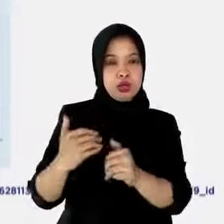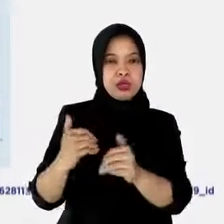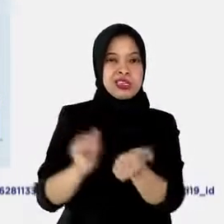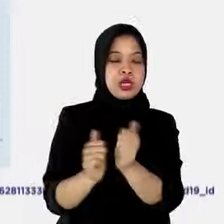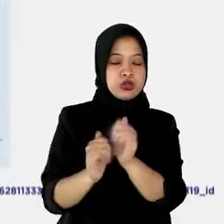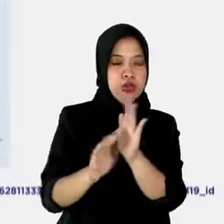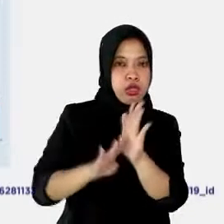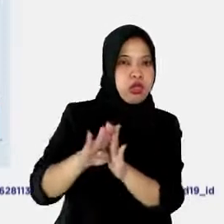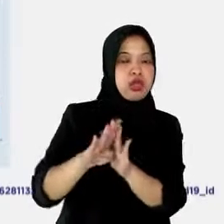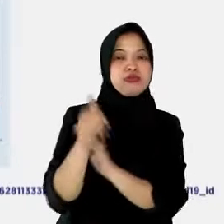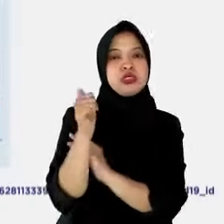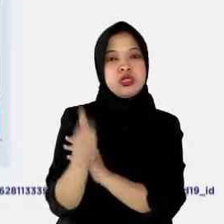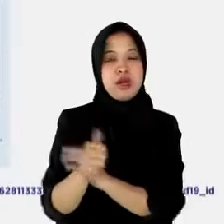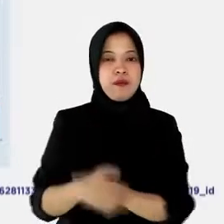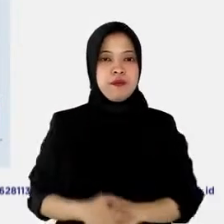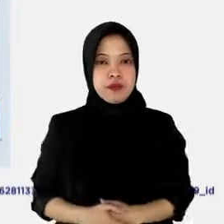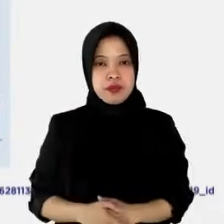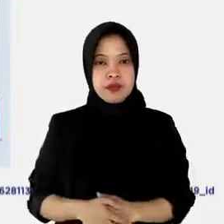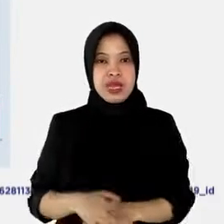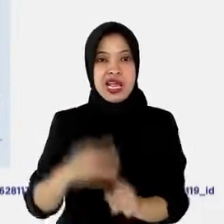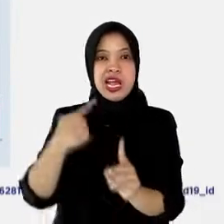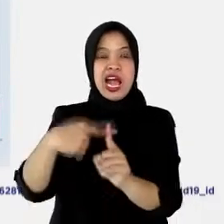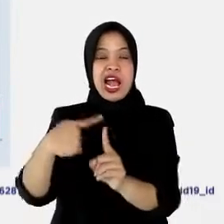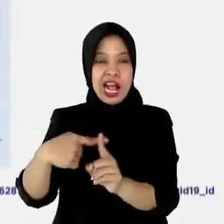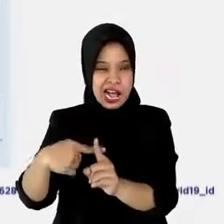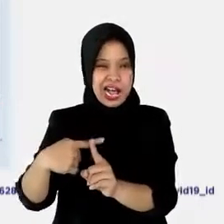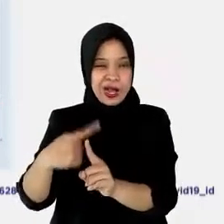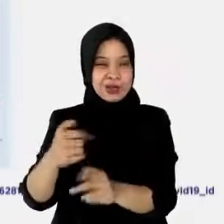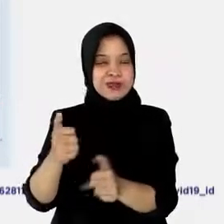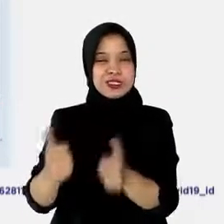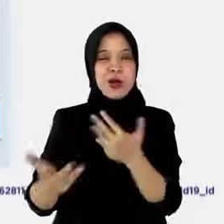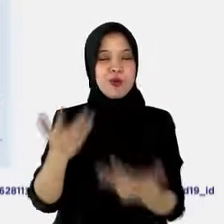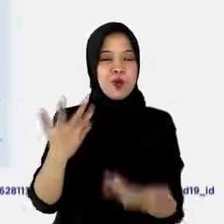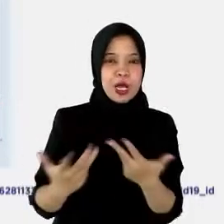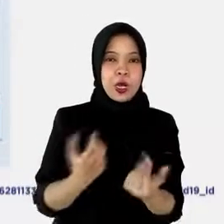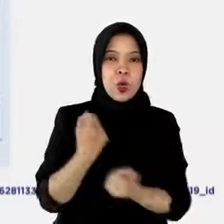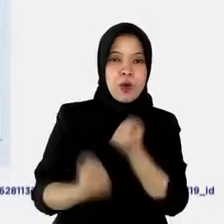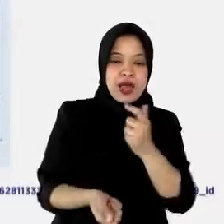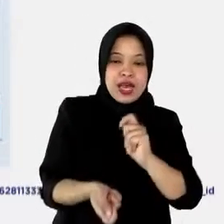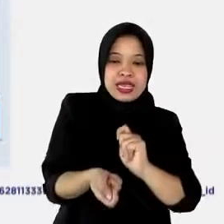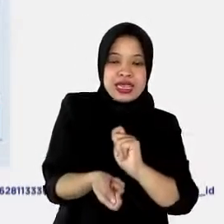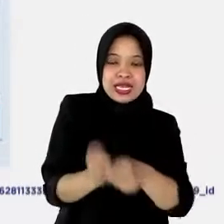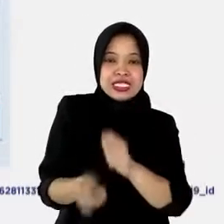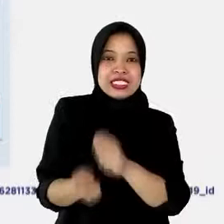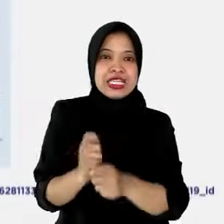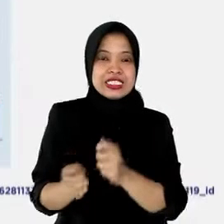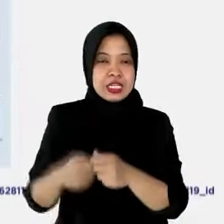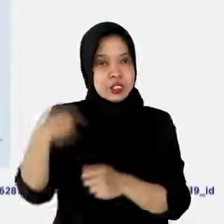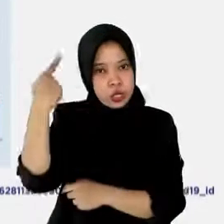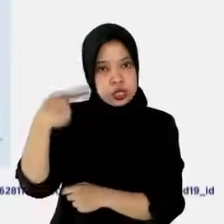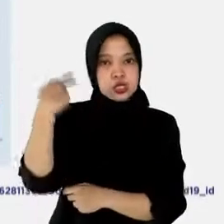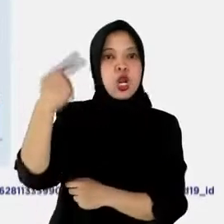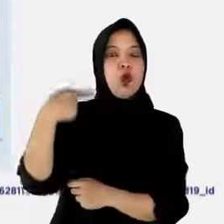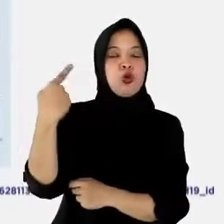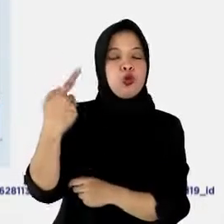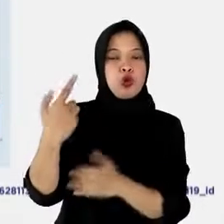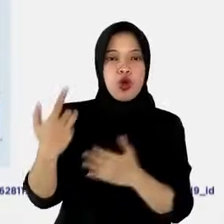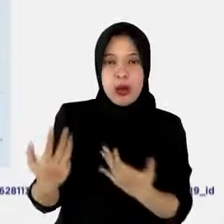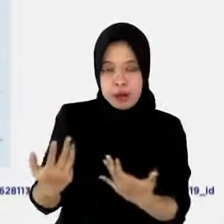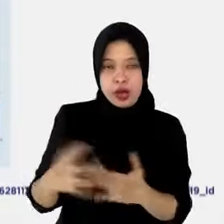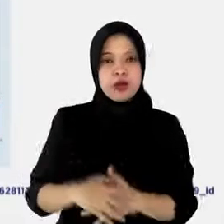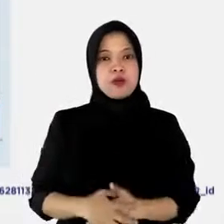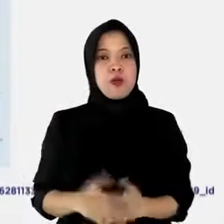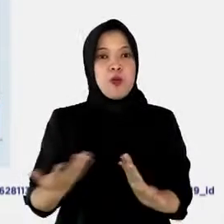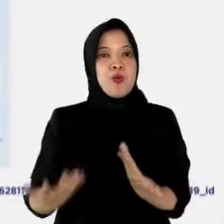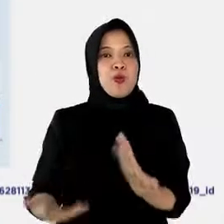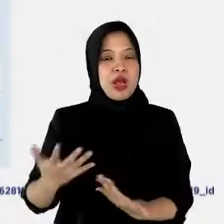tinggi idealnya ialah angka ini direpresentasikan dari upaya testing yang masif terutama